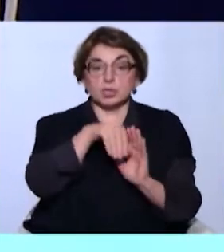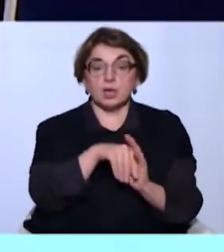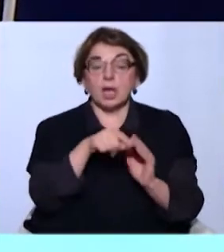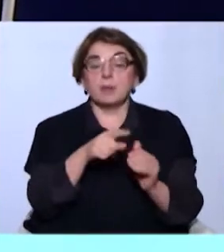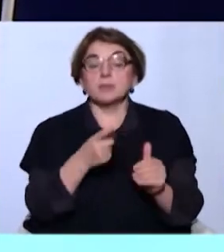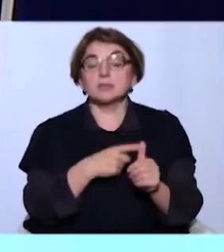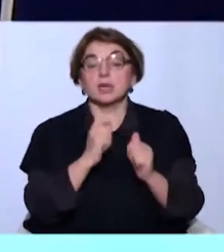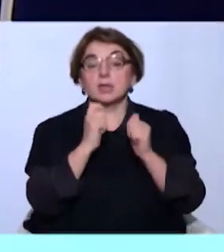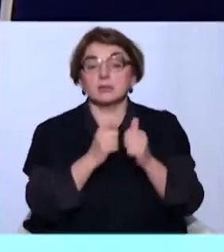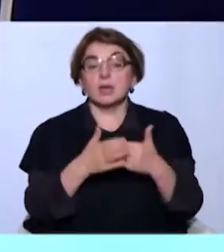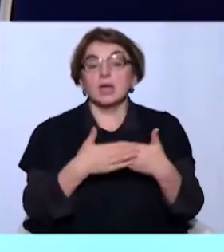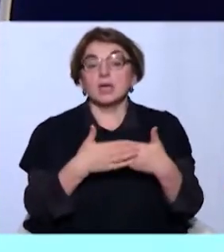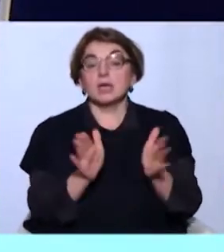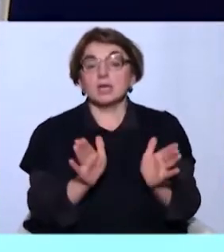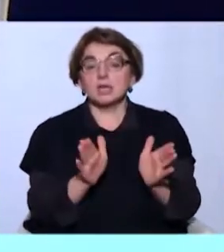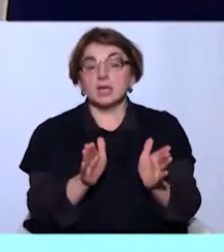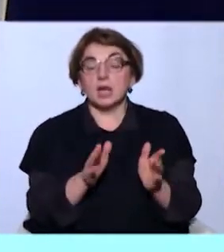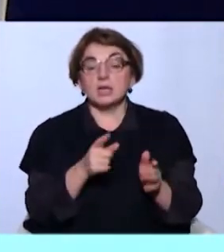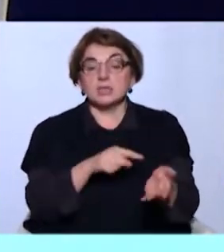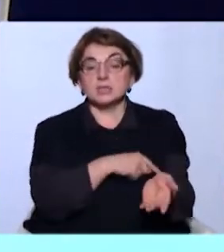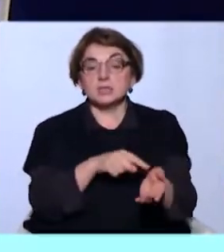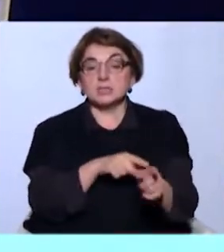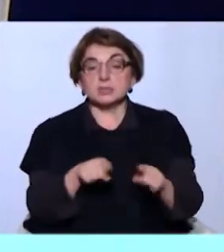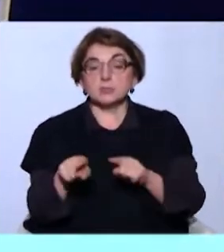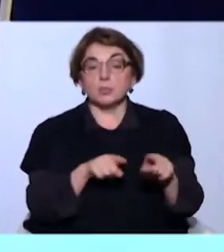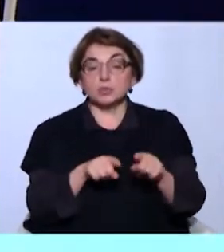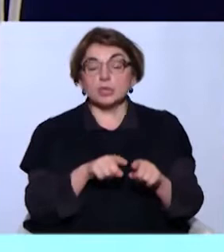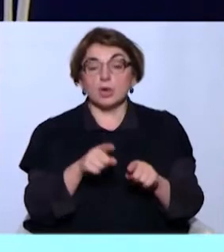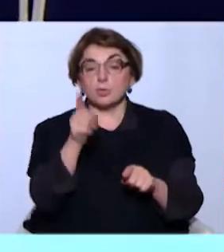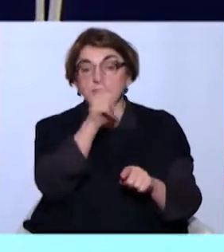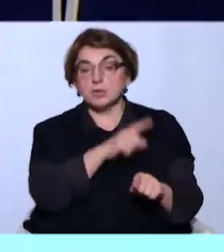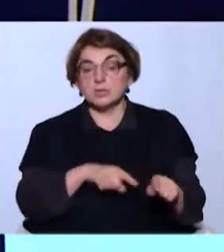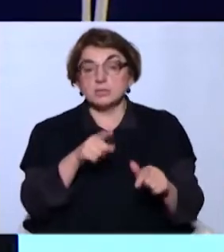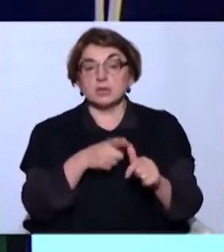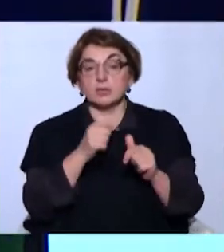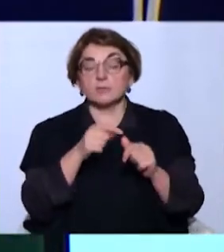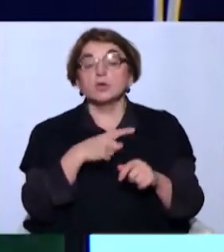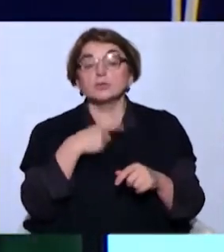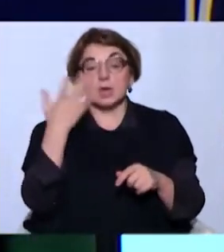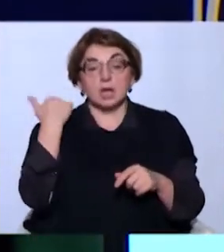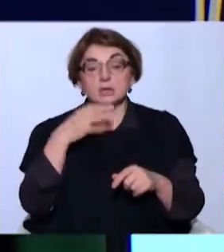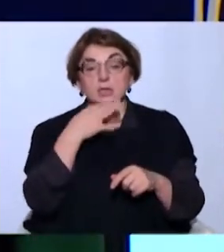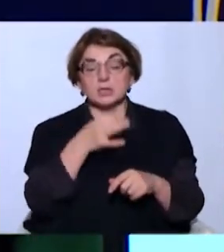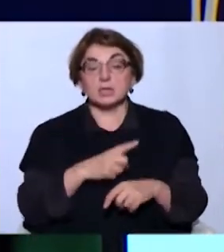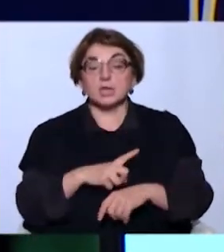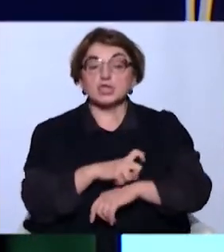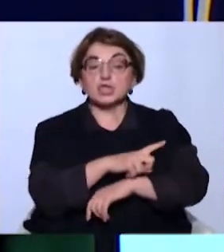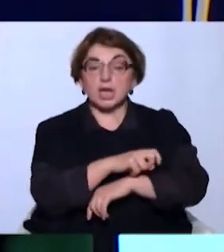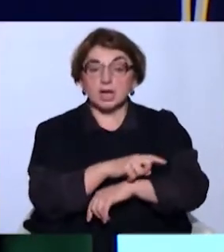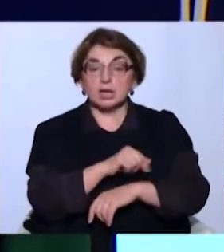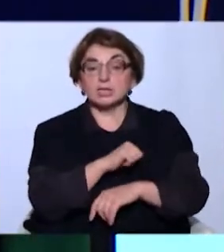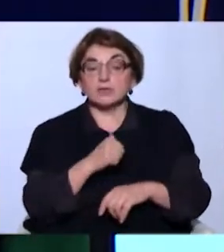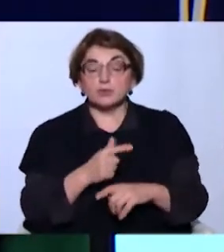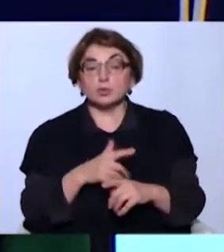ღია სისხლის მიმოქცევის სისტემა ეწოდება. ჩვენ წინა მეცადინებაზე განვიხილეთ ჭიაყელა სისხლის მიმოქცევის სისტემა,